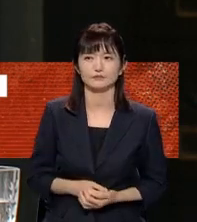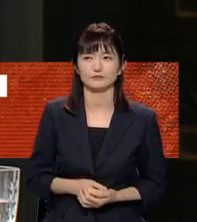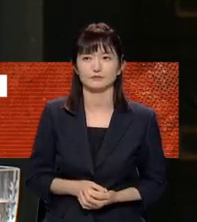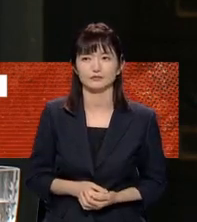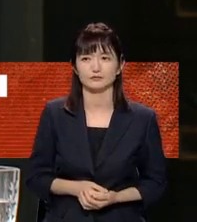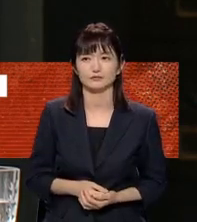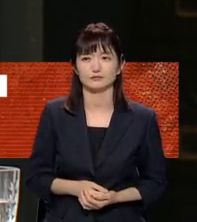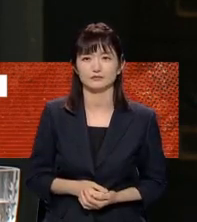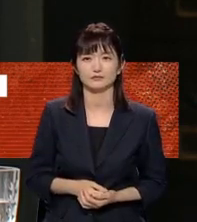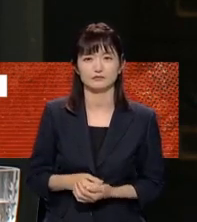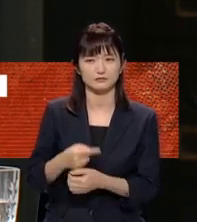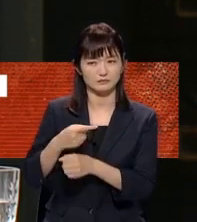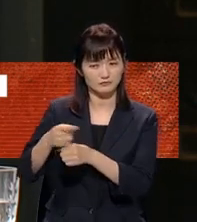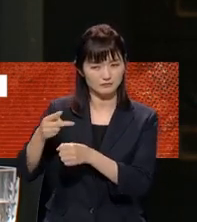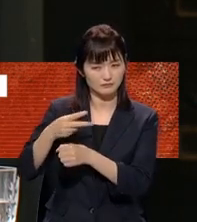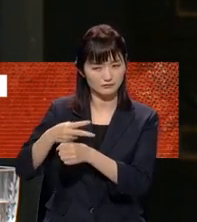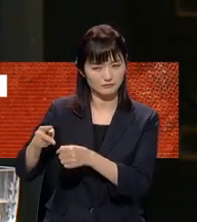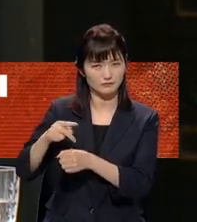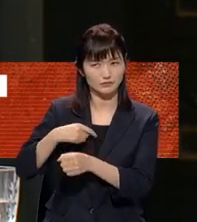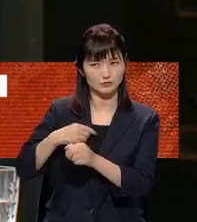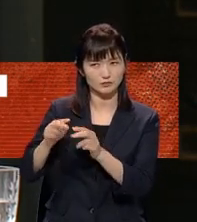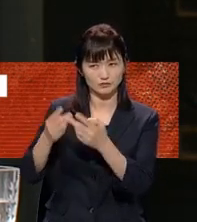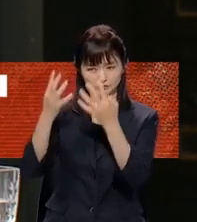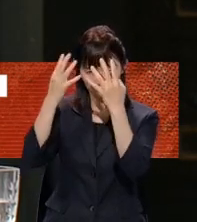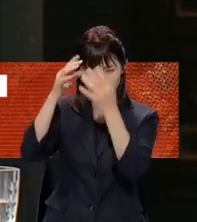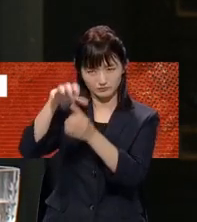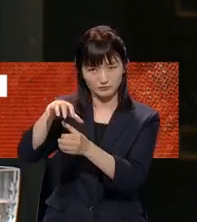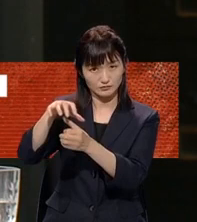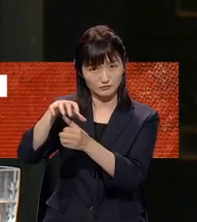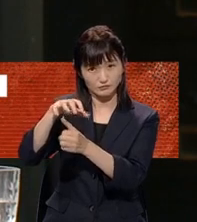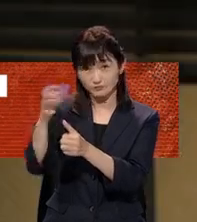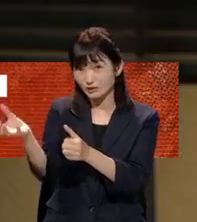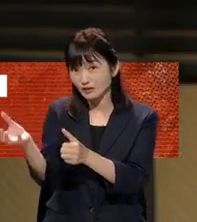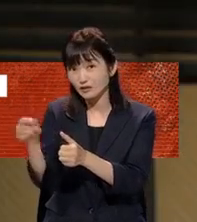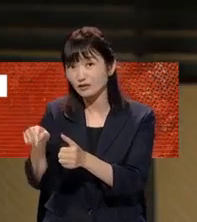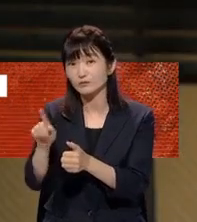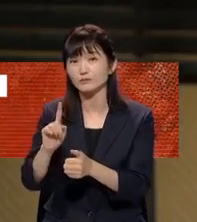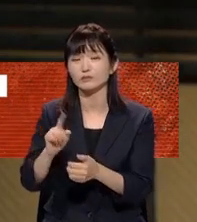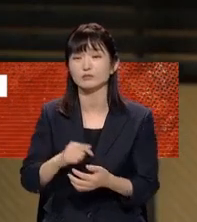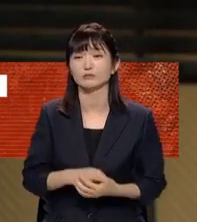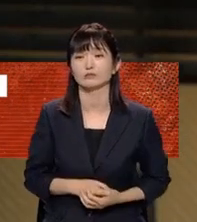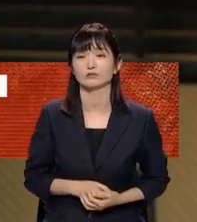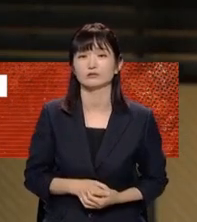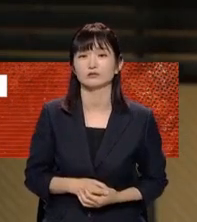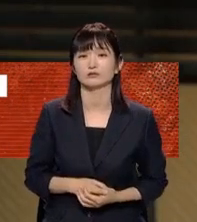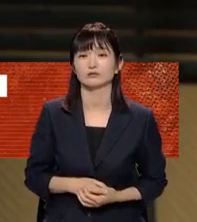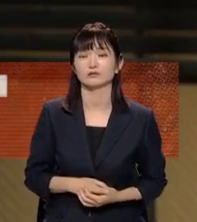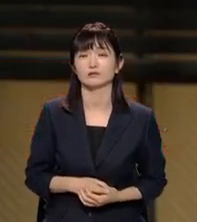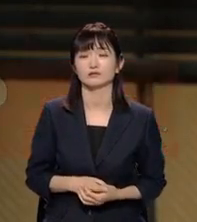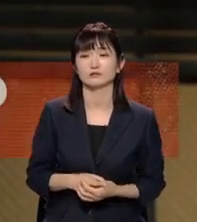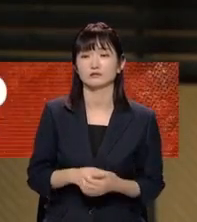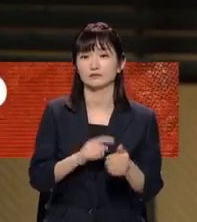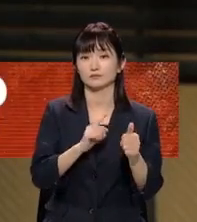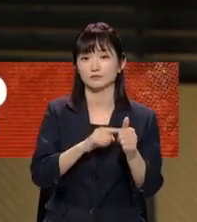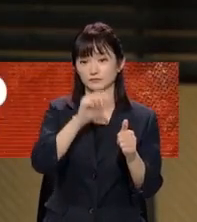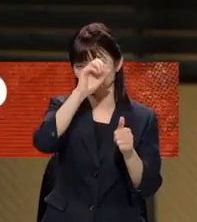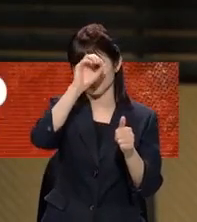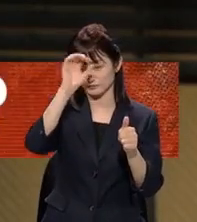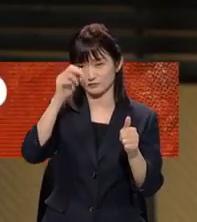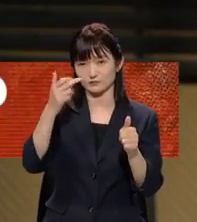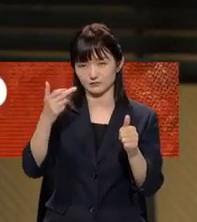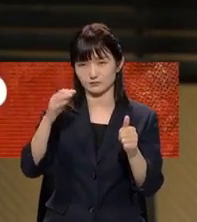뭐 1 2년 안에 본인이 나올 수 있다라고 생각하는 거예요 사실은 이게 좀 문제가이 사람이 17범이라고 지금 얘기를 하고